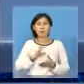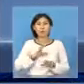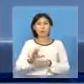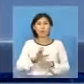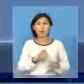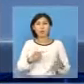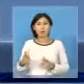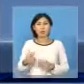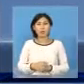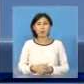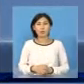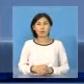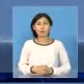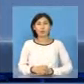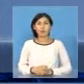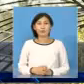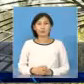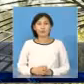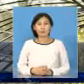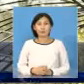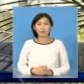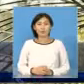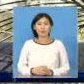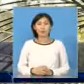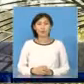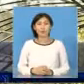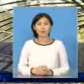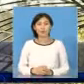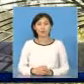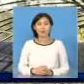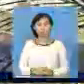баспадан шығаруға дайындап жатыр. Райгүл Еншібай, Руслан Гельтаев, Ақтөбе телеарнасы.